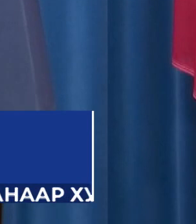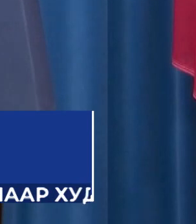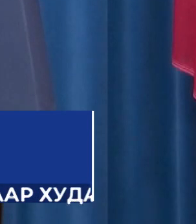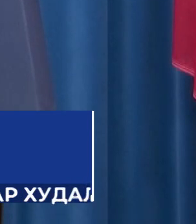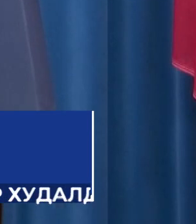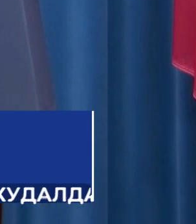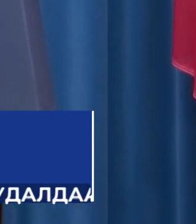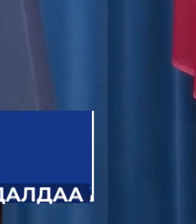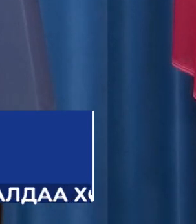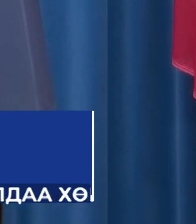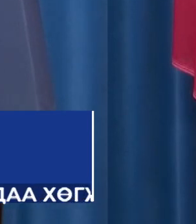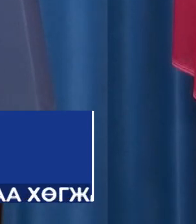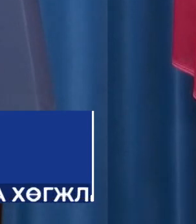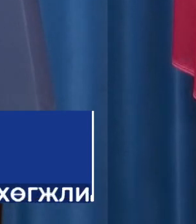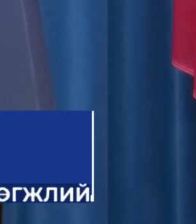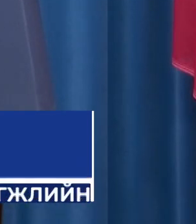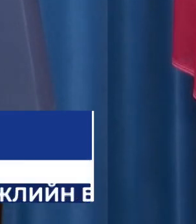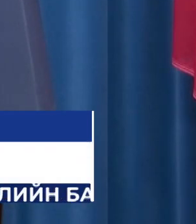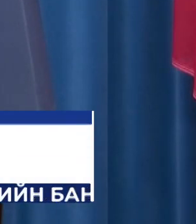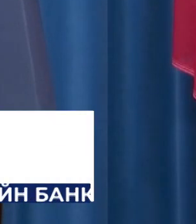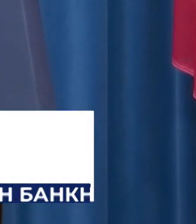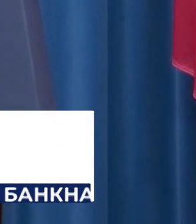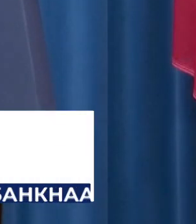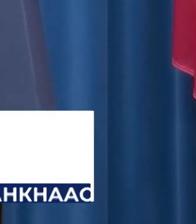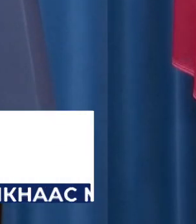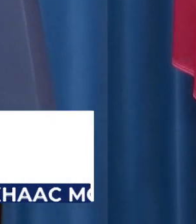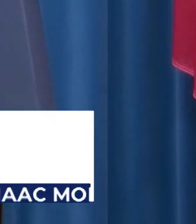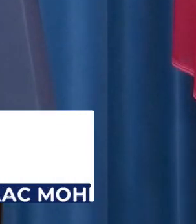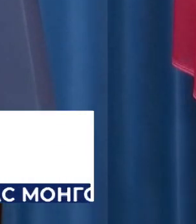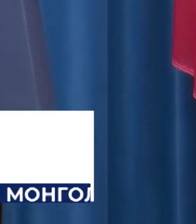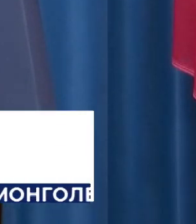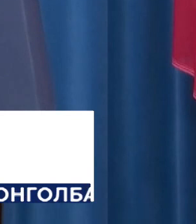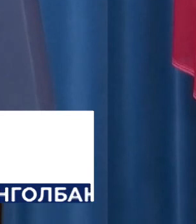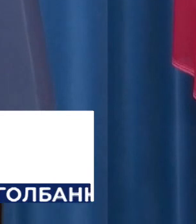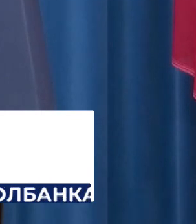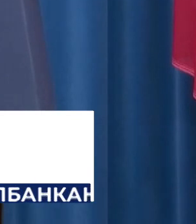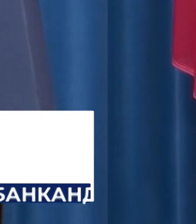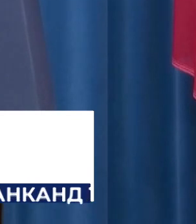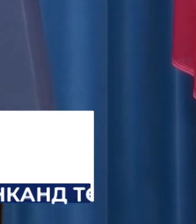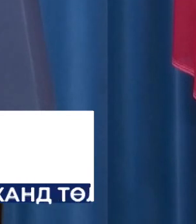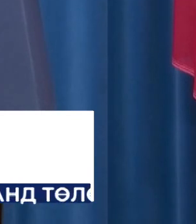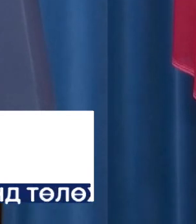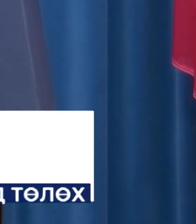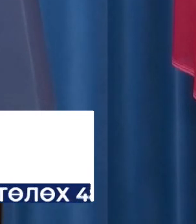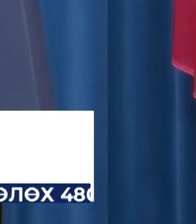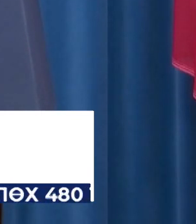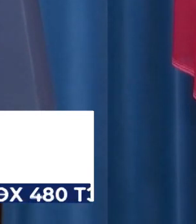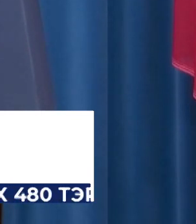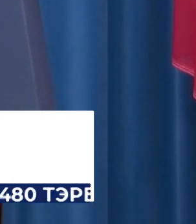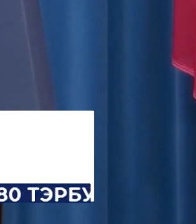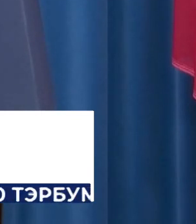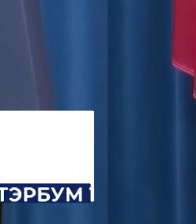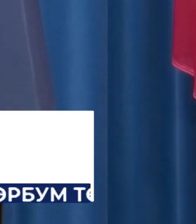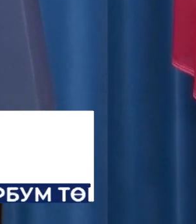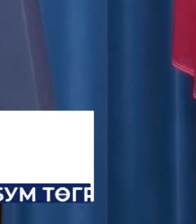яг 201 тохиолдол нь бол хортой байх магадaltaа эхний шинжилгээгээр гэсэн. Энэ маань одоо дараагийн шатлын эмнэлэг дээр очиж